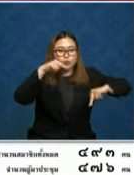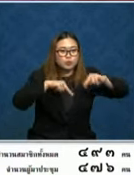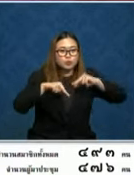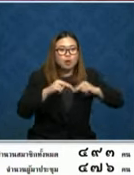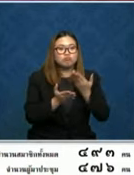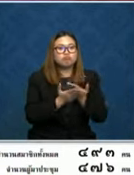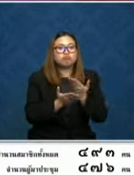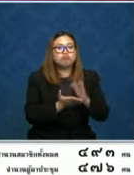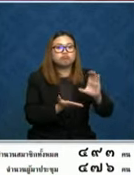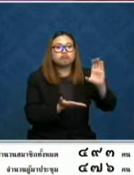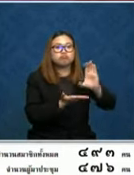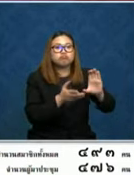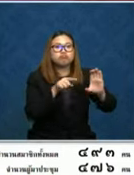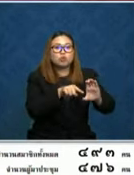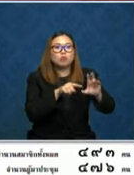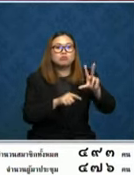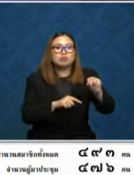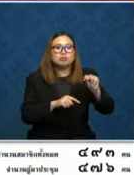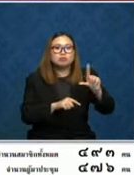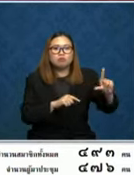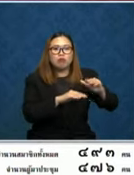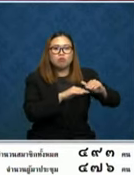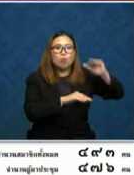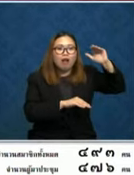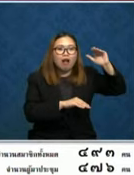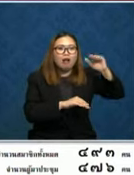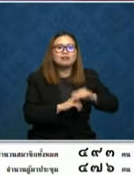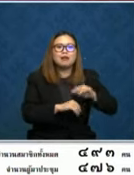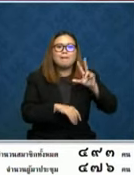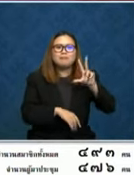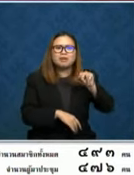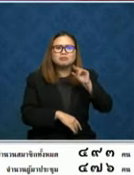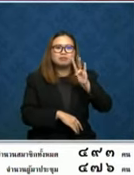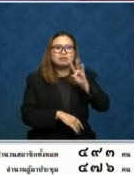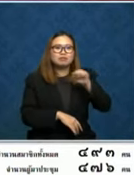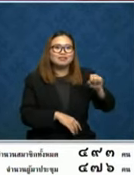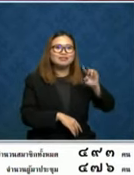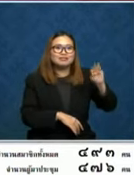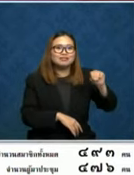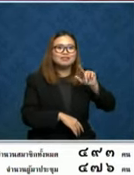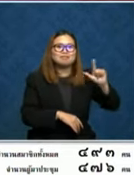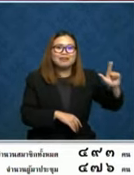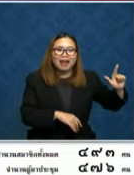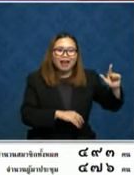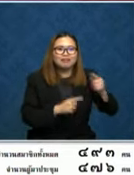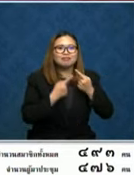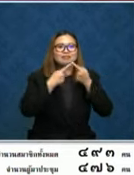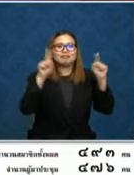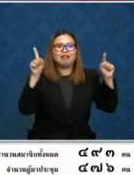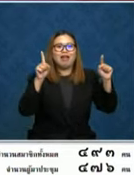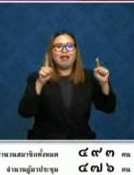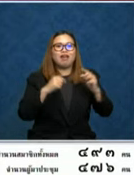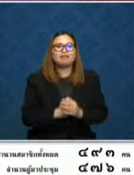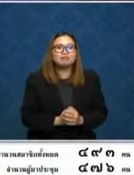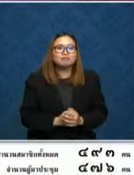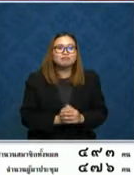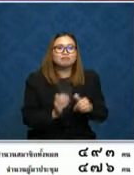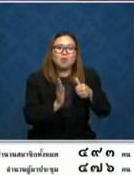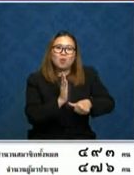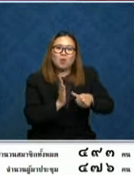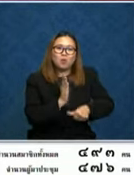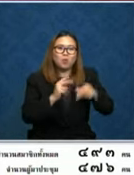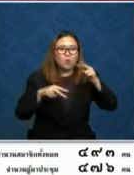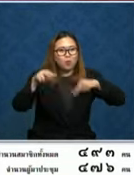บประมาณเนี่ยประมาณ30กว่าล้านเท่านั้นเอง37เกือบ40ล้านนะครับแต่ว่ากรมศุลกากรเนี่ยก็ขอมาก็สูงมาก